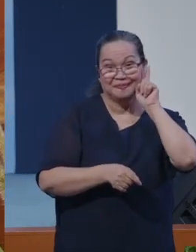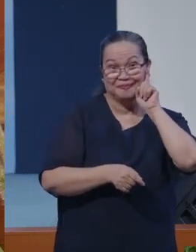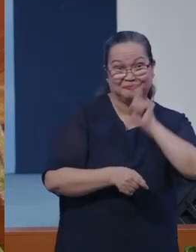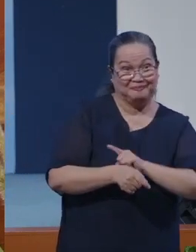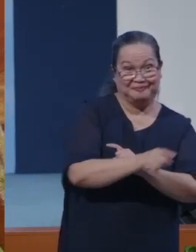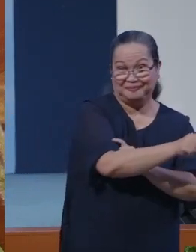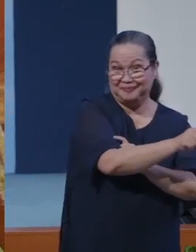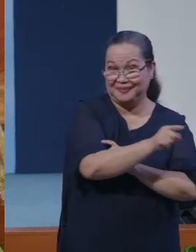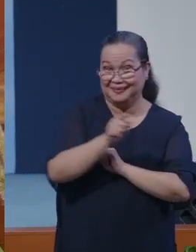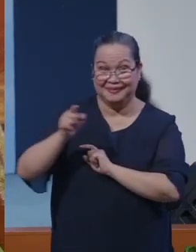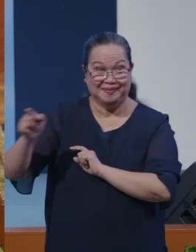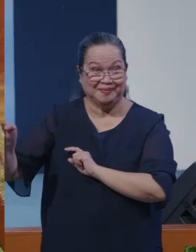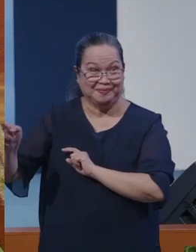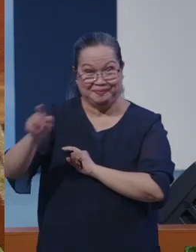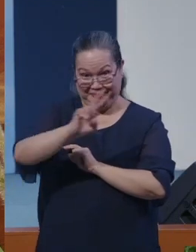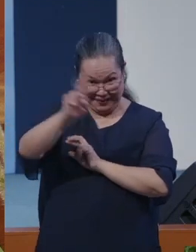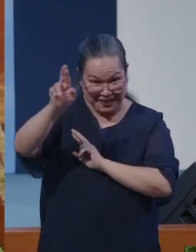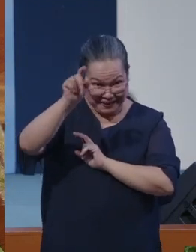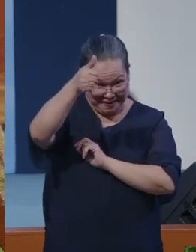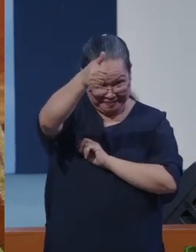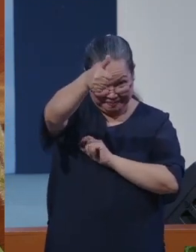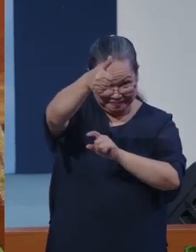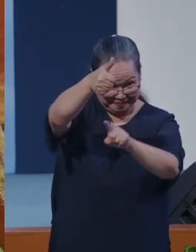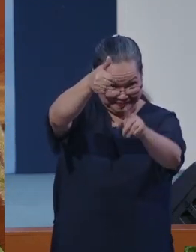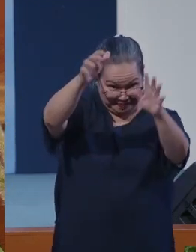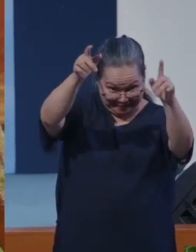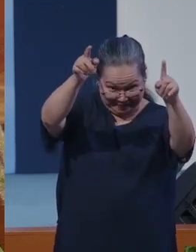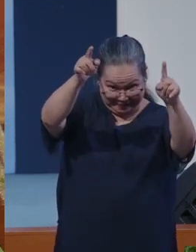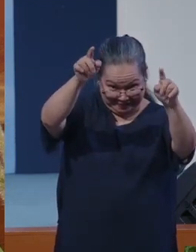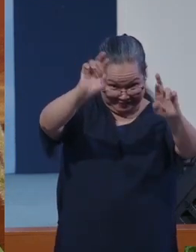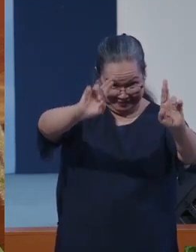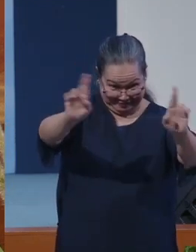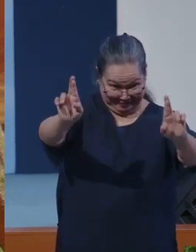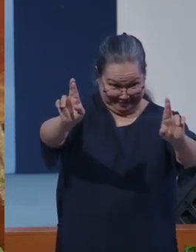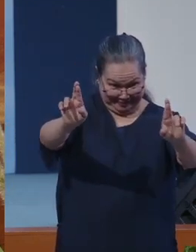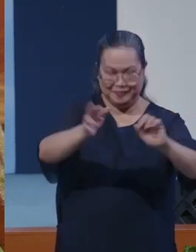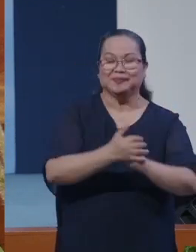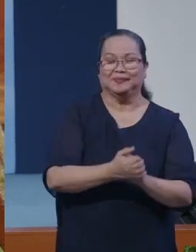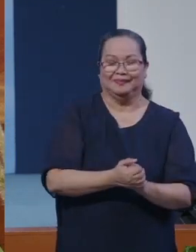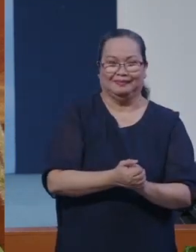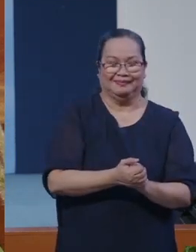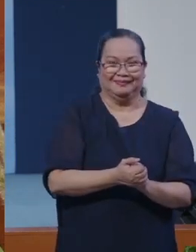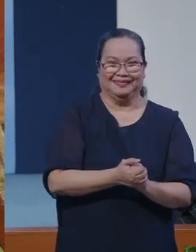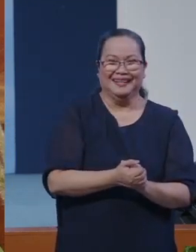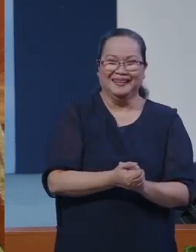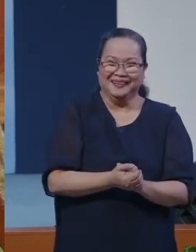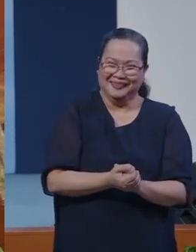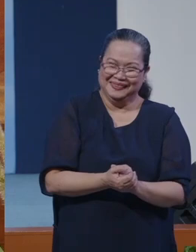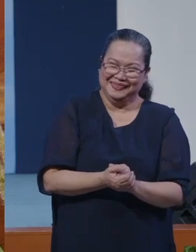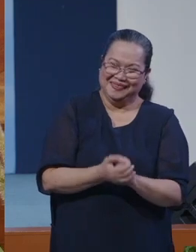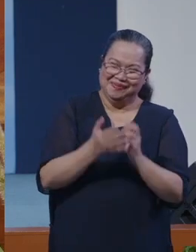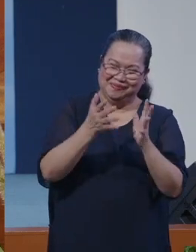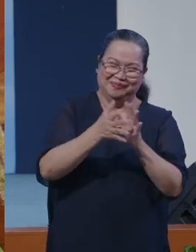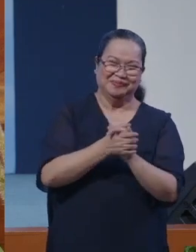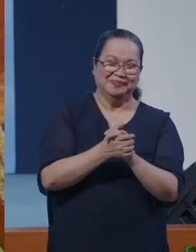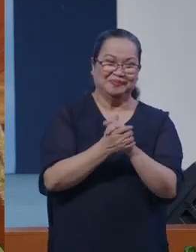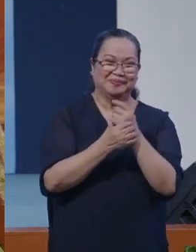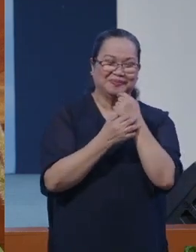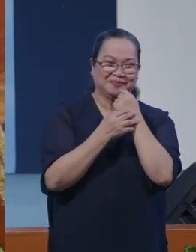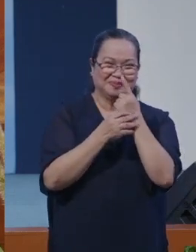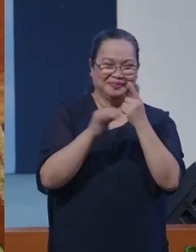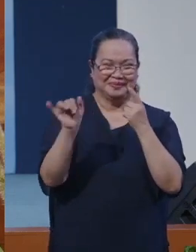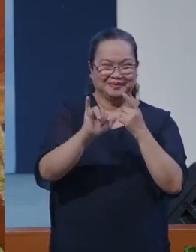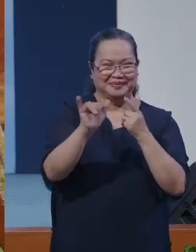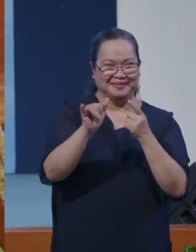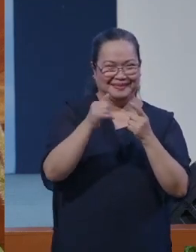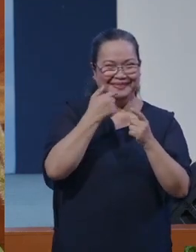Okay? Ready na ba kayo? Ito na. Ito na. Yan. Sabi nga ng Apo Hiking